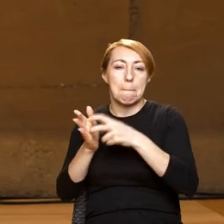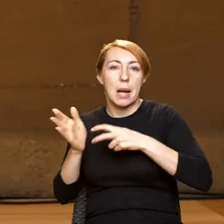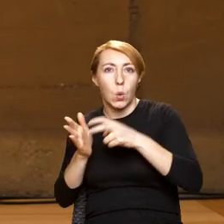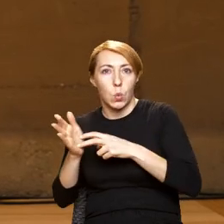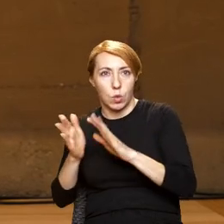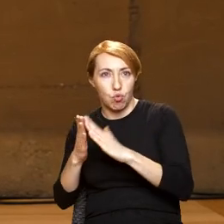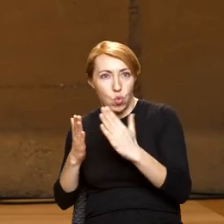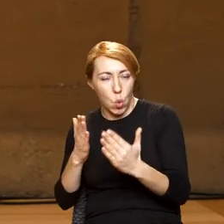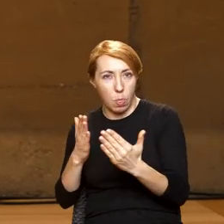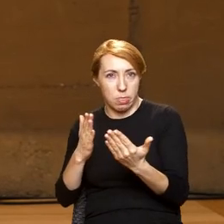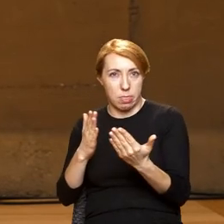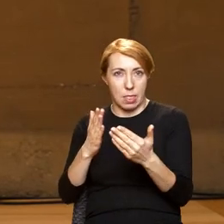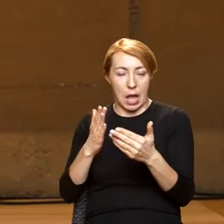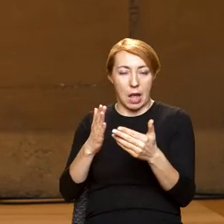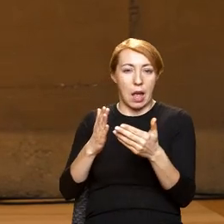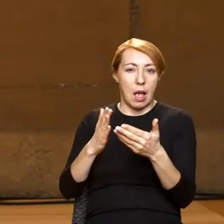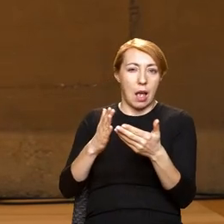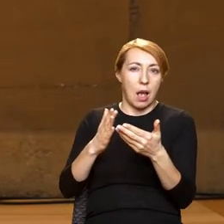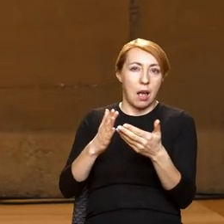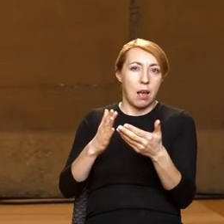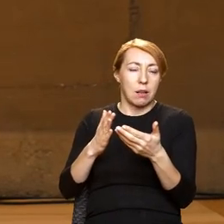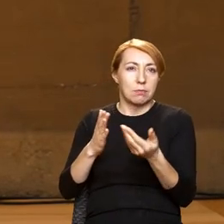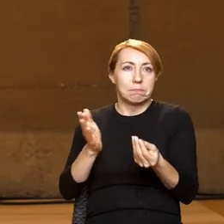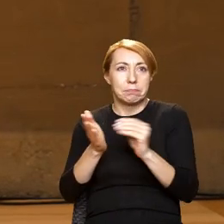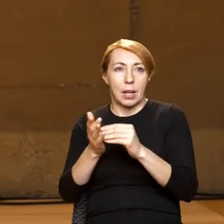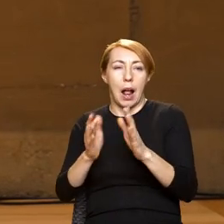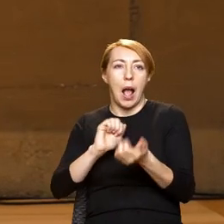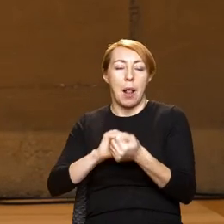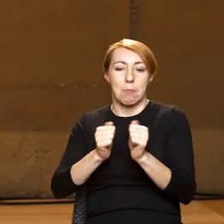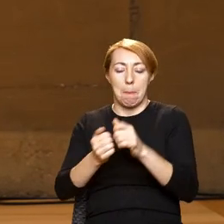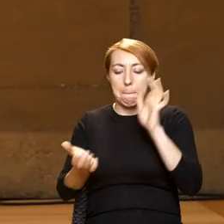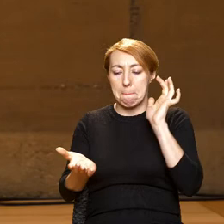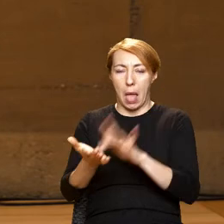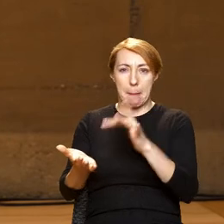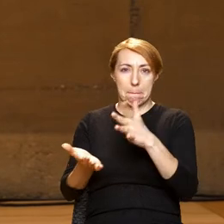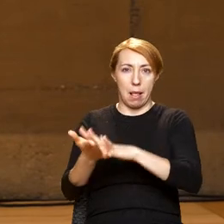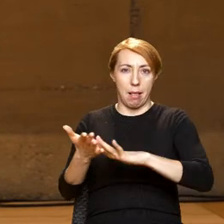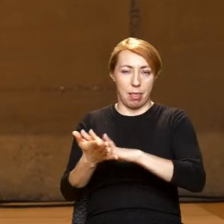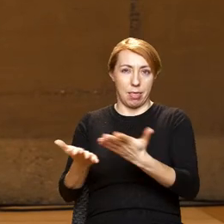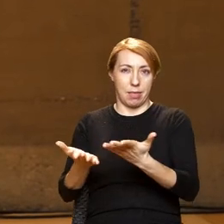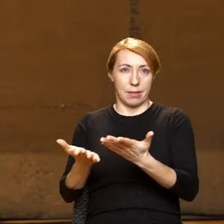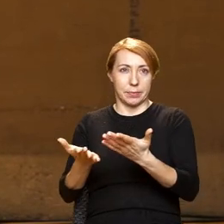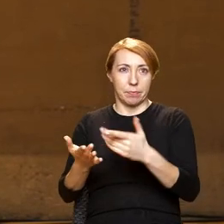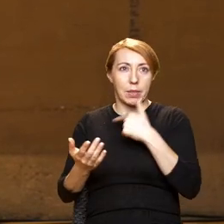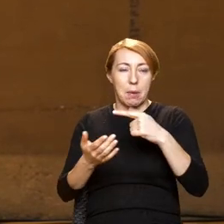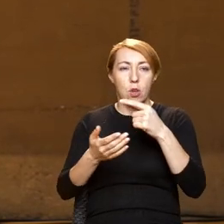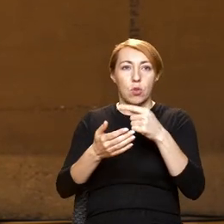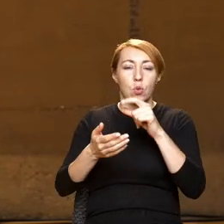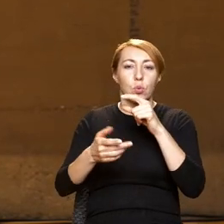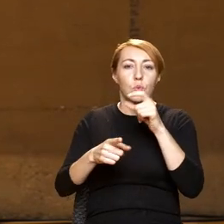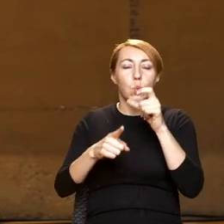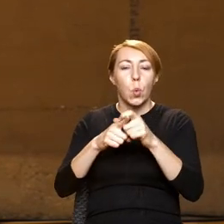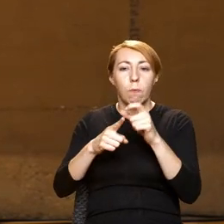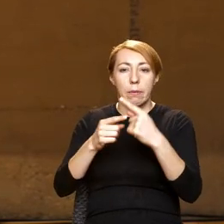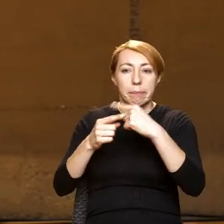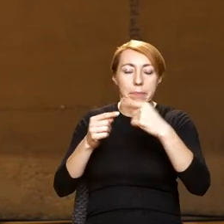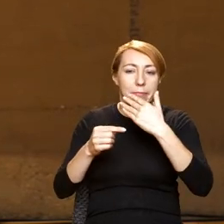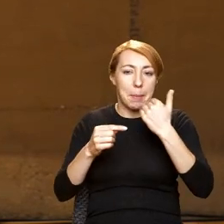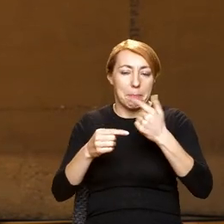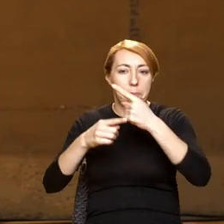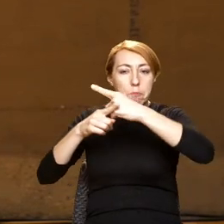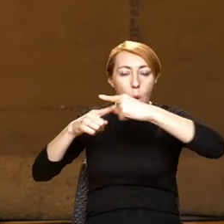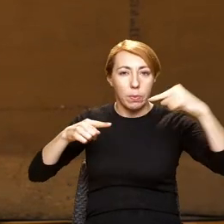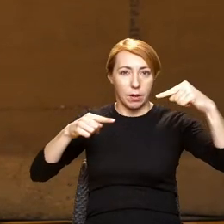strony, że jest kleks po atramencie, nie ma słowa, podkreślone, że wszystkie właśnie